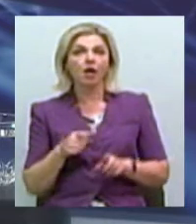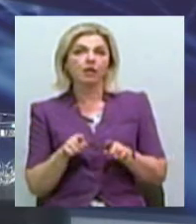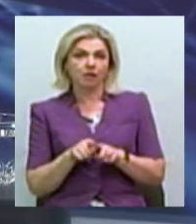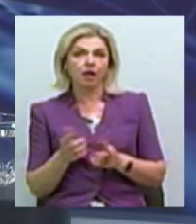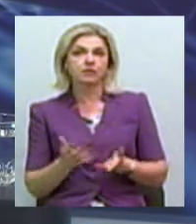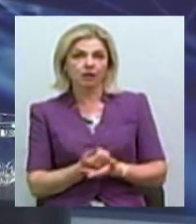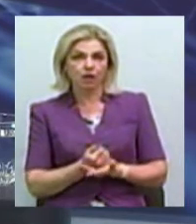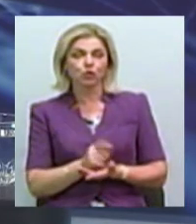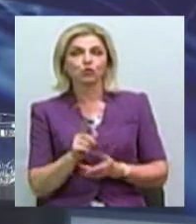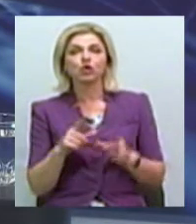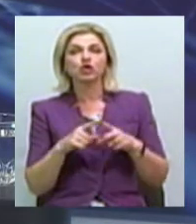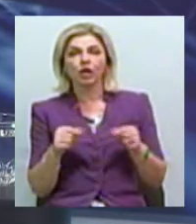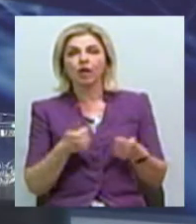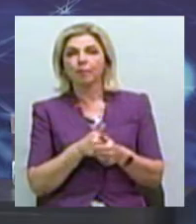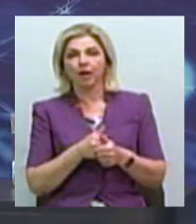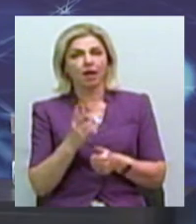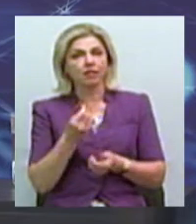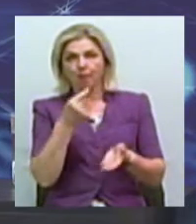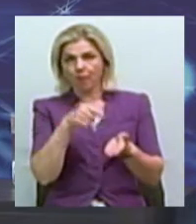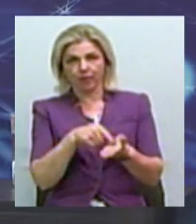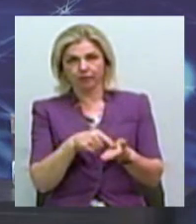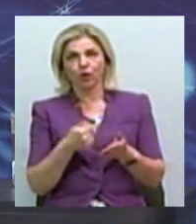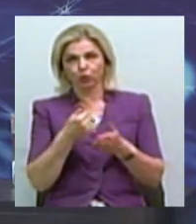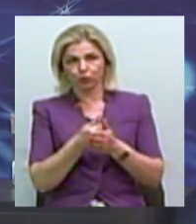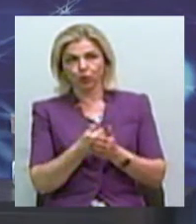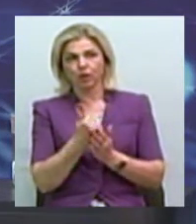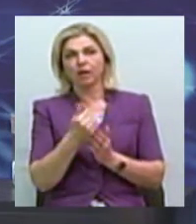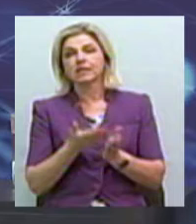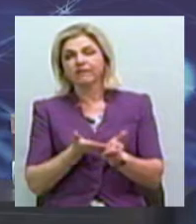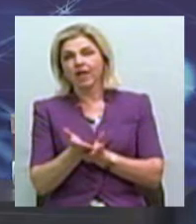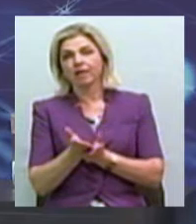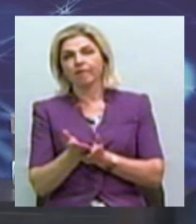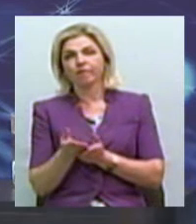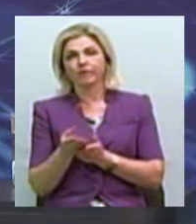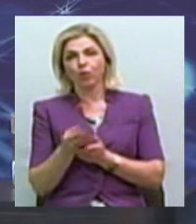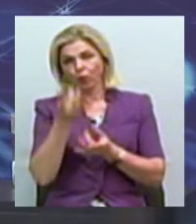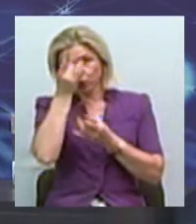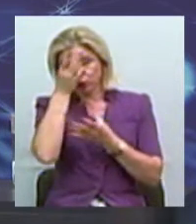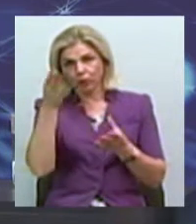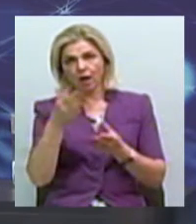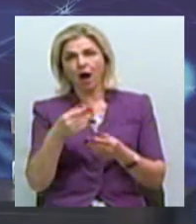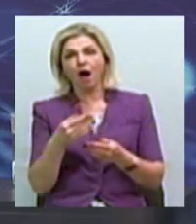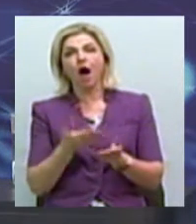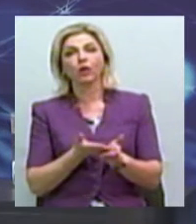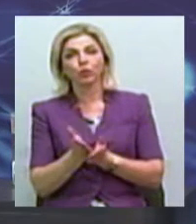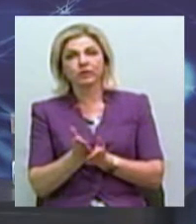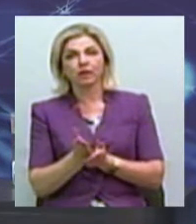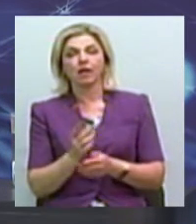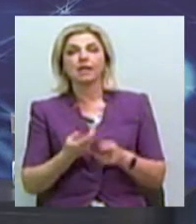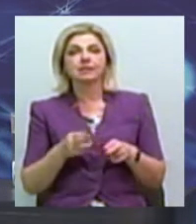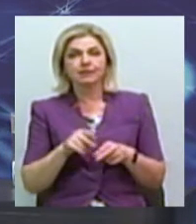вже, шкільні бібліотеки не потрапляють до сфери впливу культурної галузі.